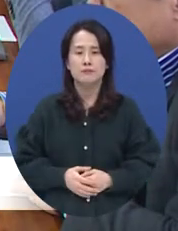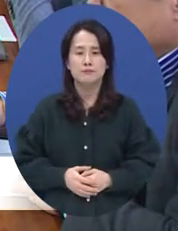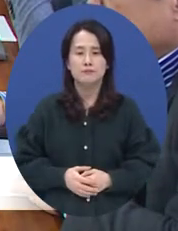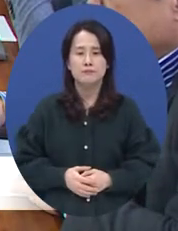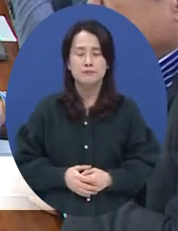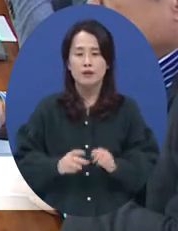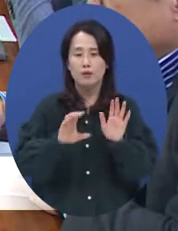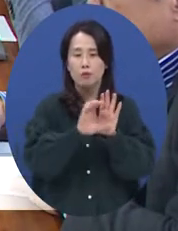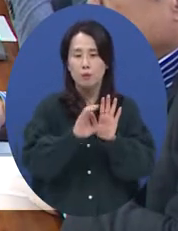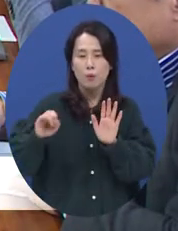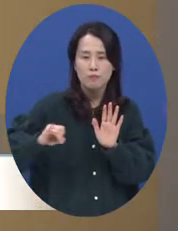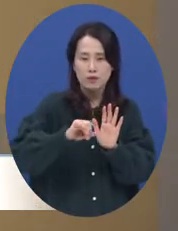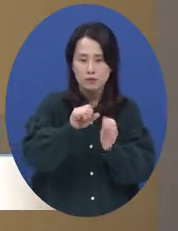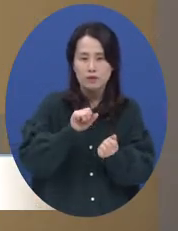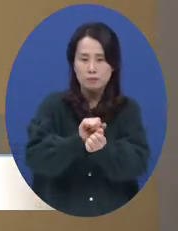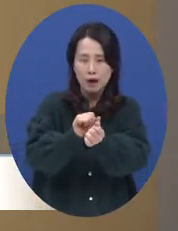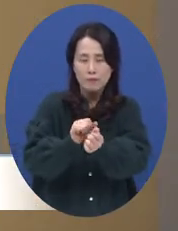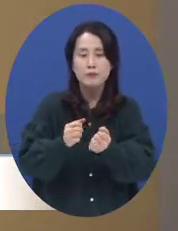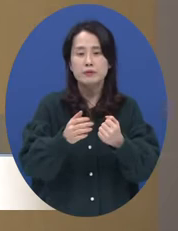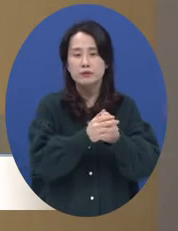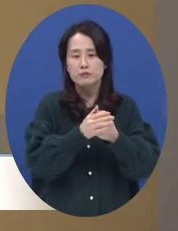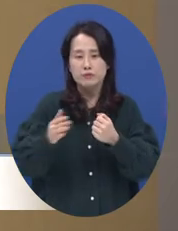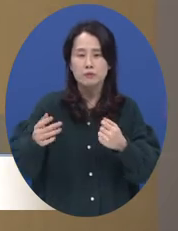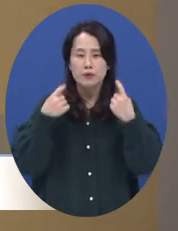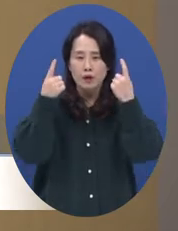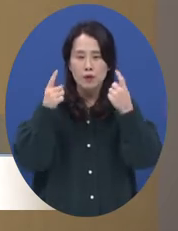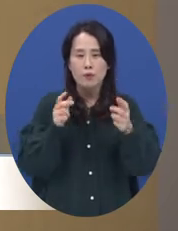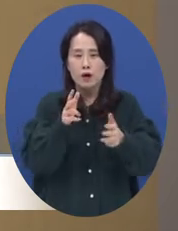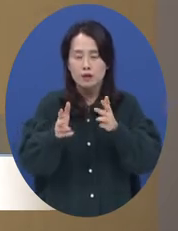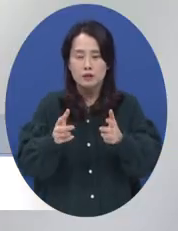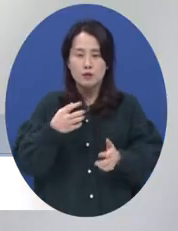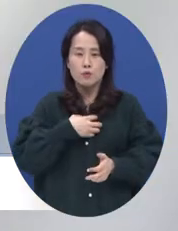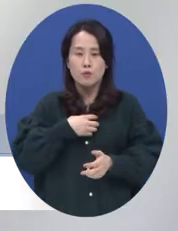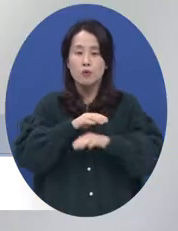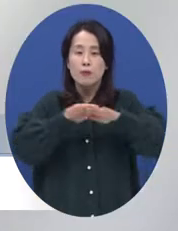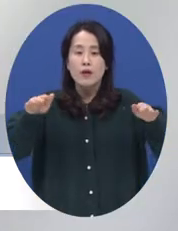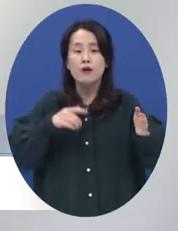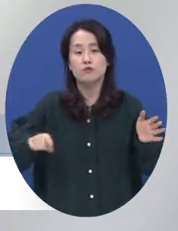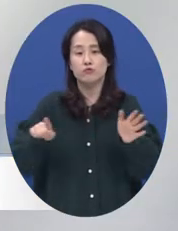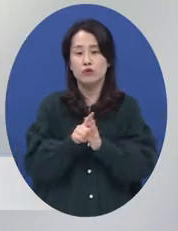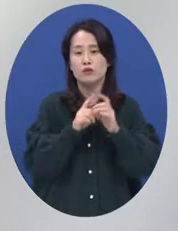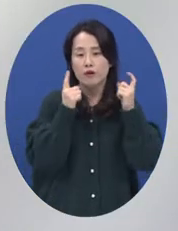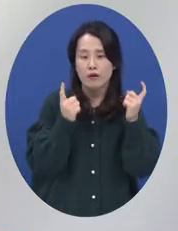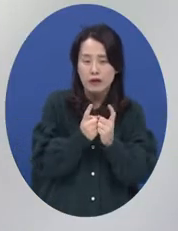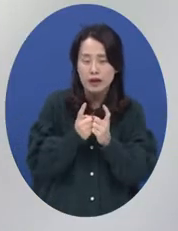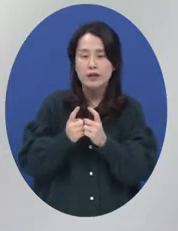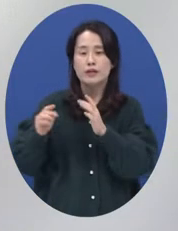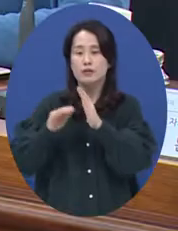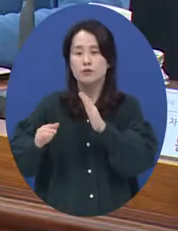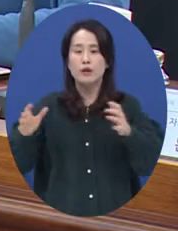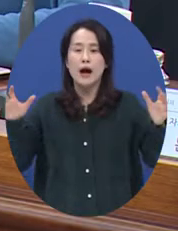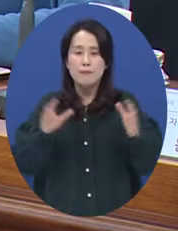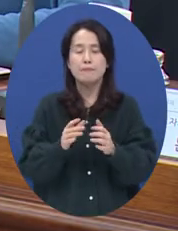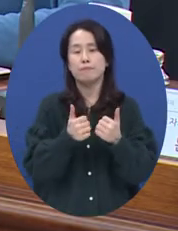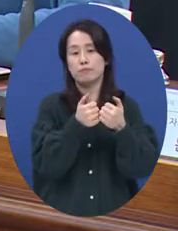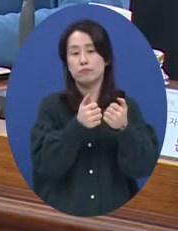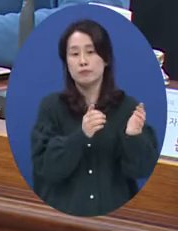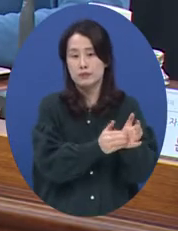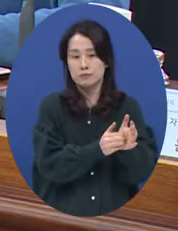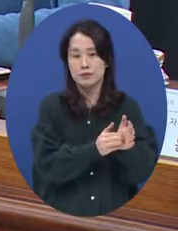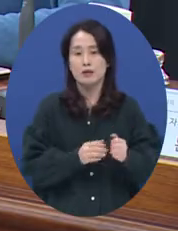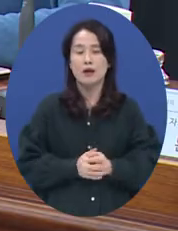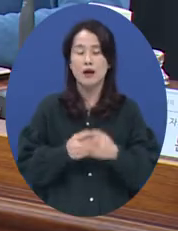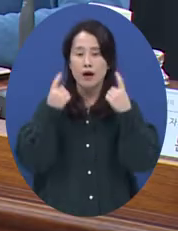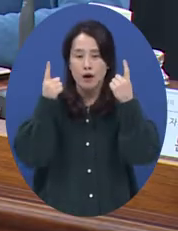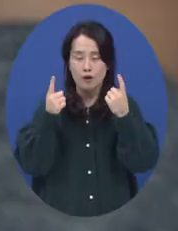신종 코로나 바이러스 감염증으로 인한 관광산업의 위기 대응을 위해 민관대책회의를 열었습니다. 회의에는